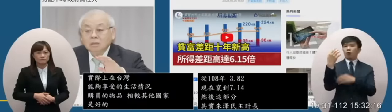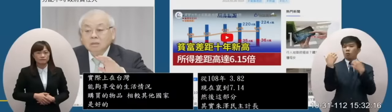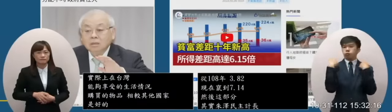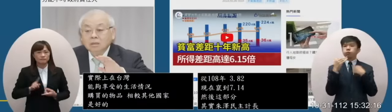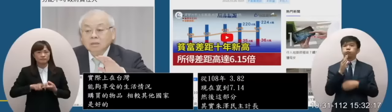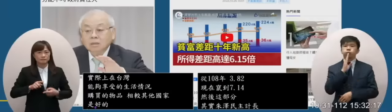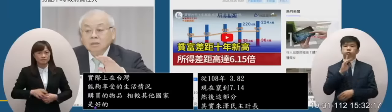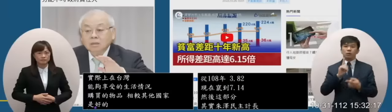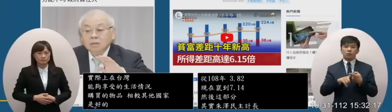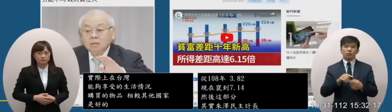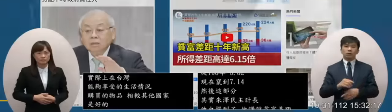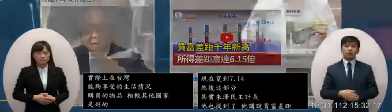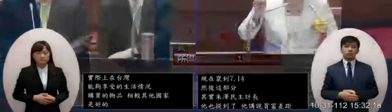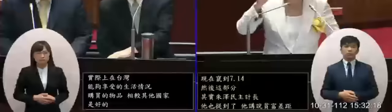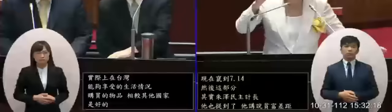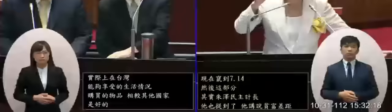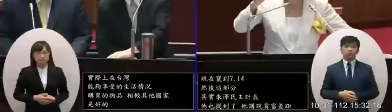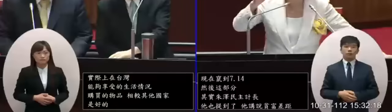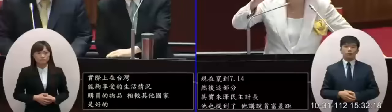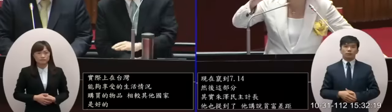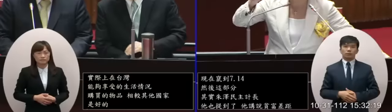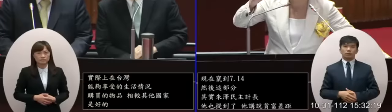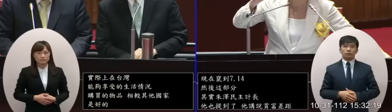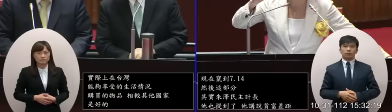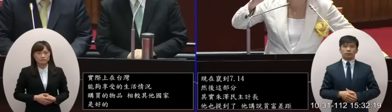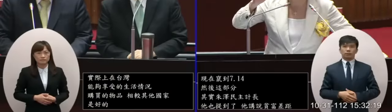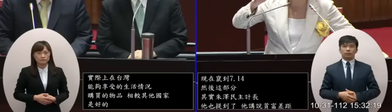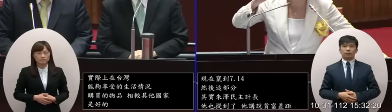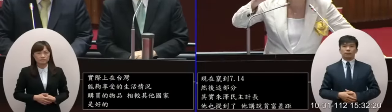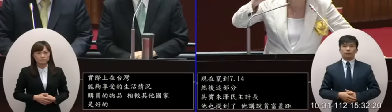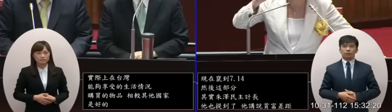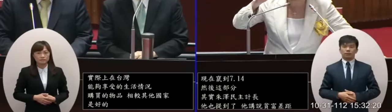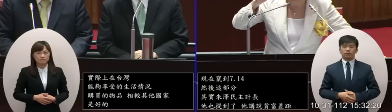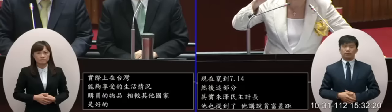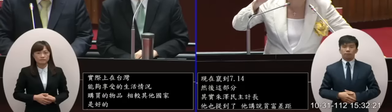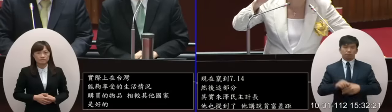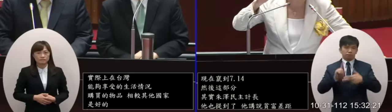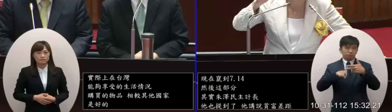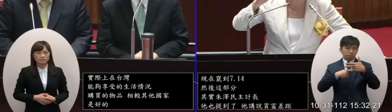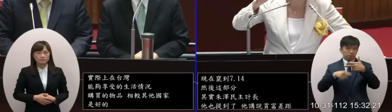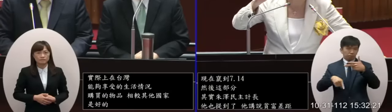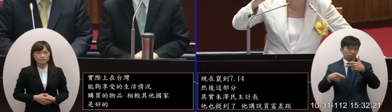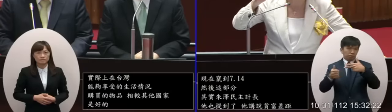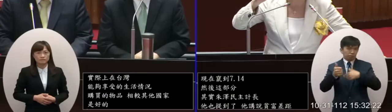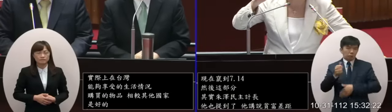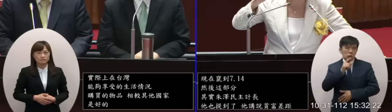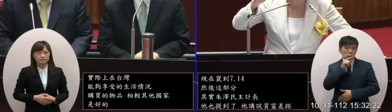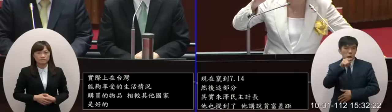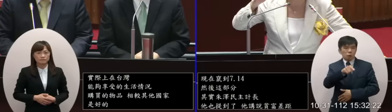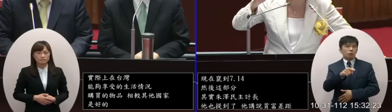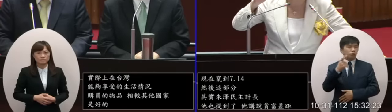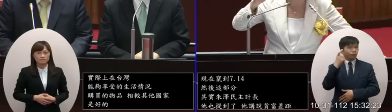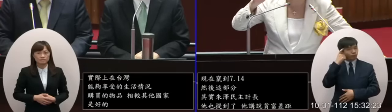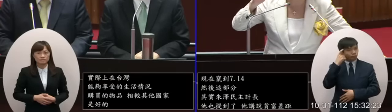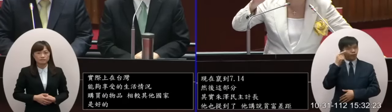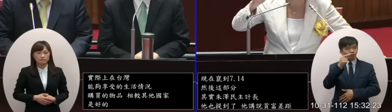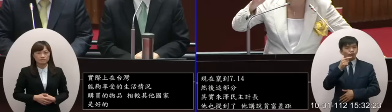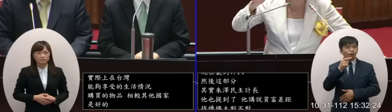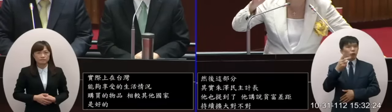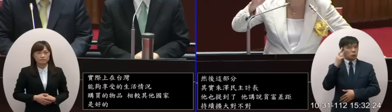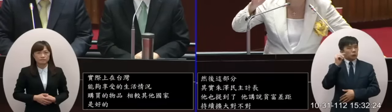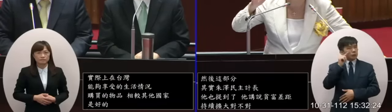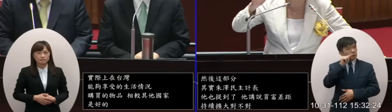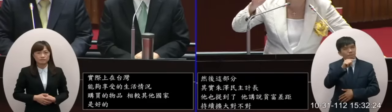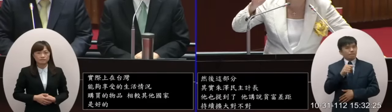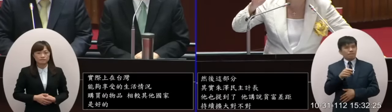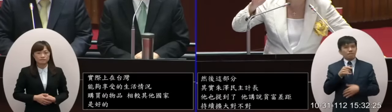啊。他在上面也提到的，我基本上来讲哈，朱主计长在提到这个，其实我对主计长其实是非常感冒